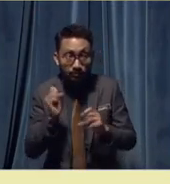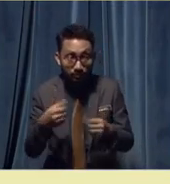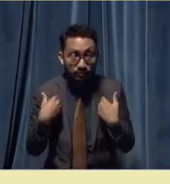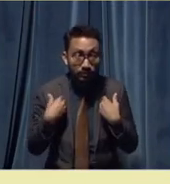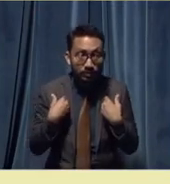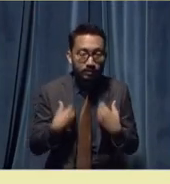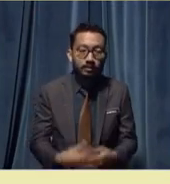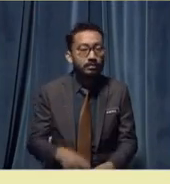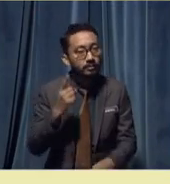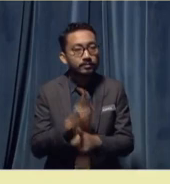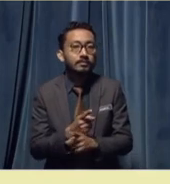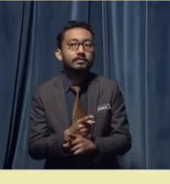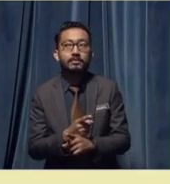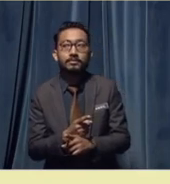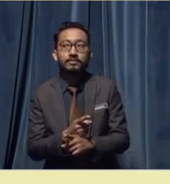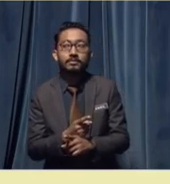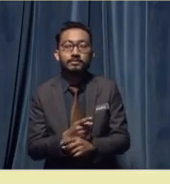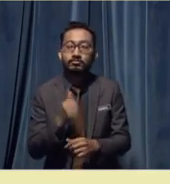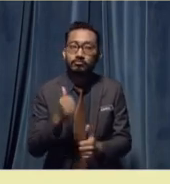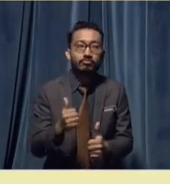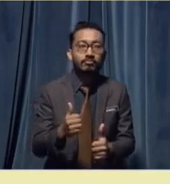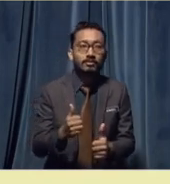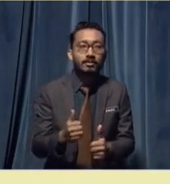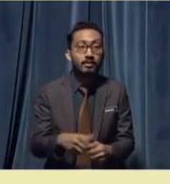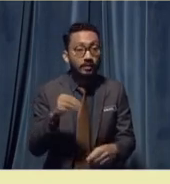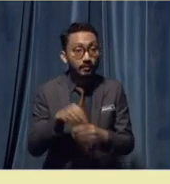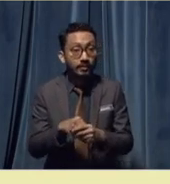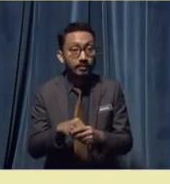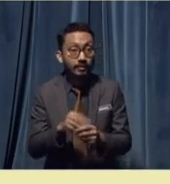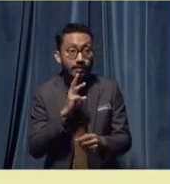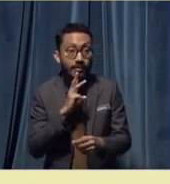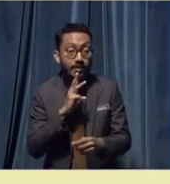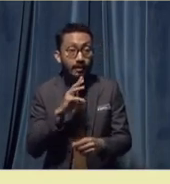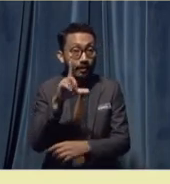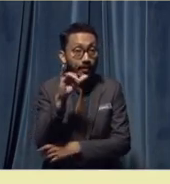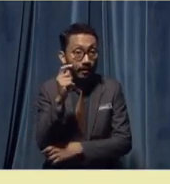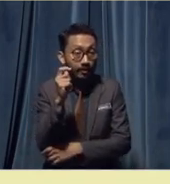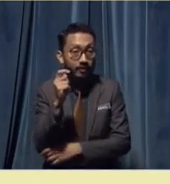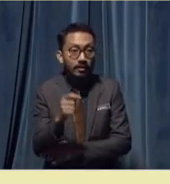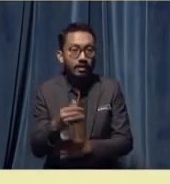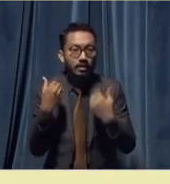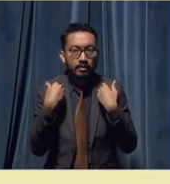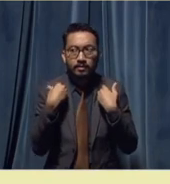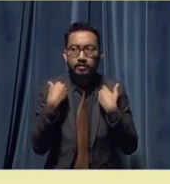Ada? Ya, Ali. Apa jawapan? Betul tu. Syabas. Dalam air